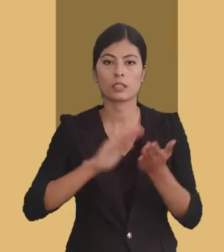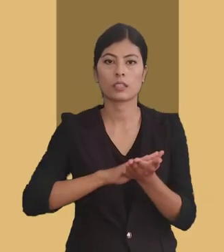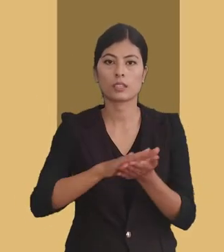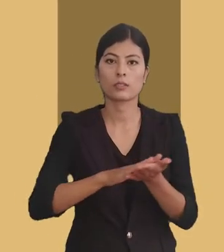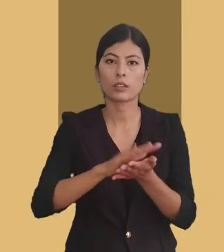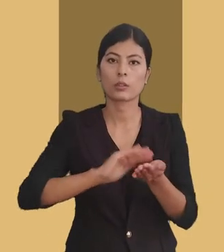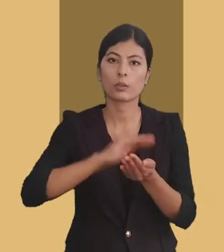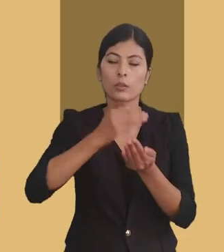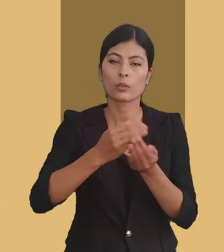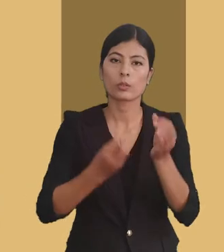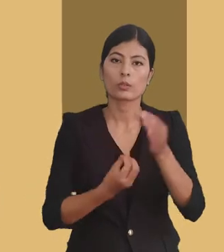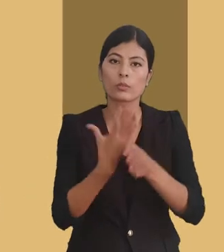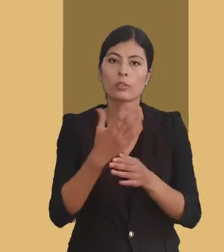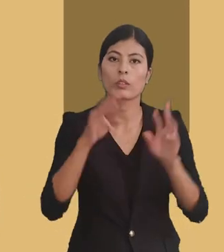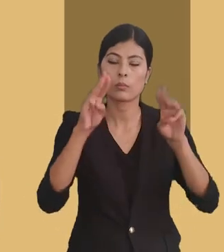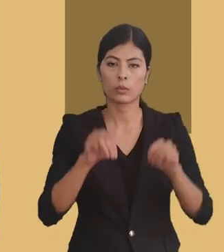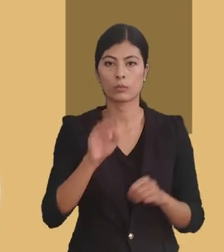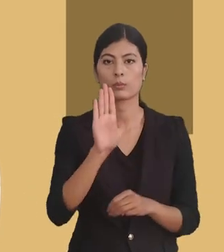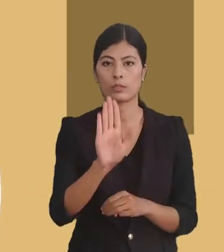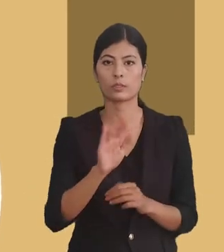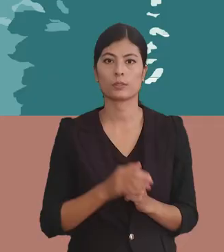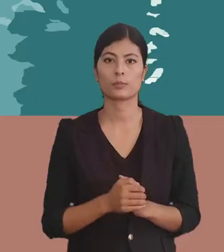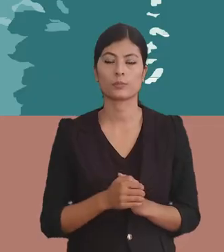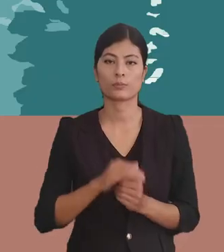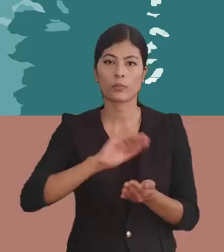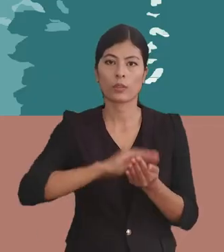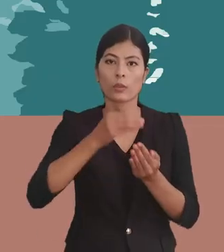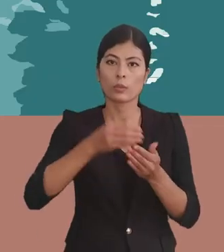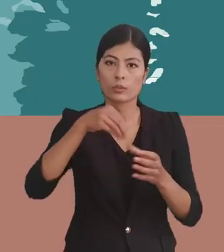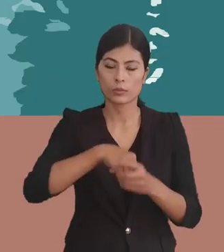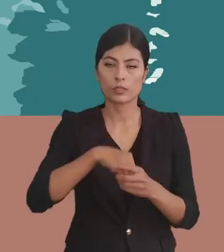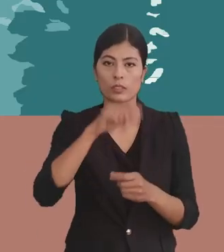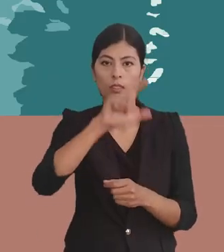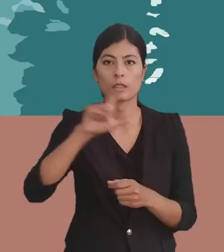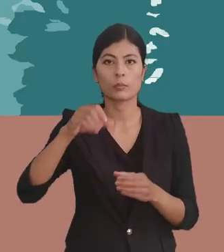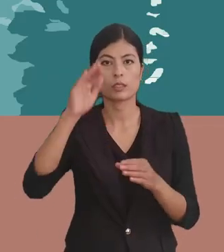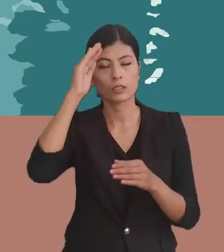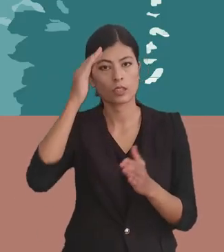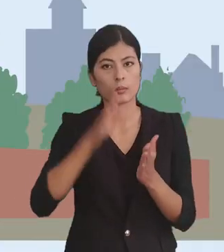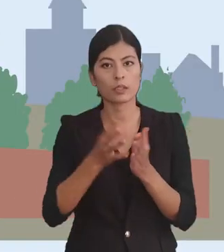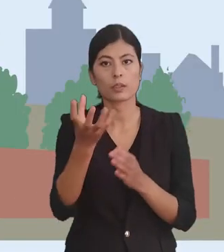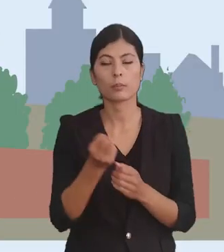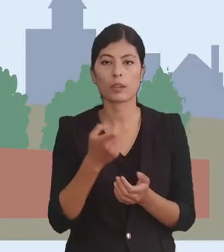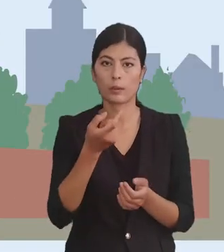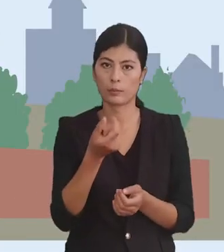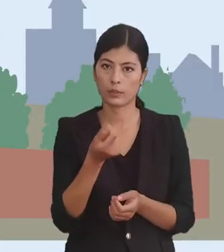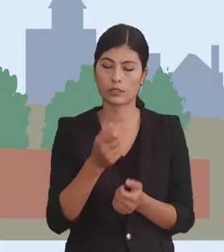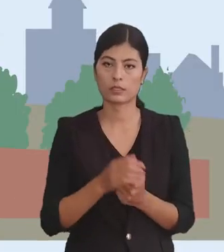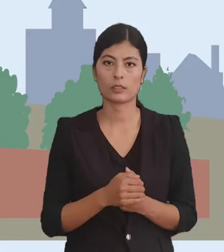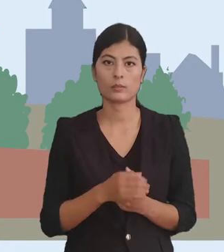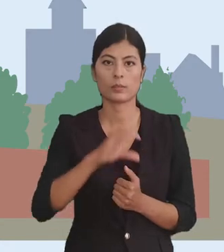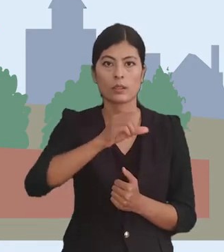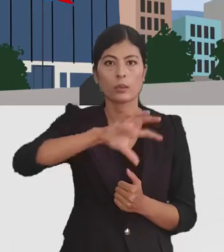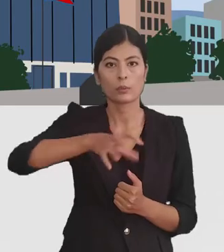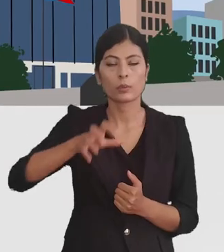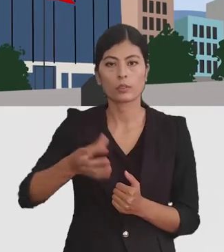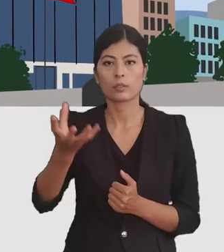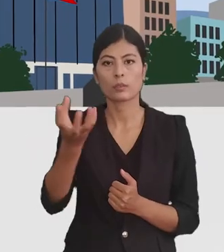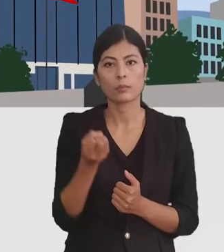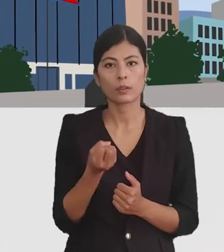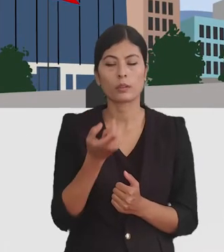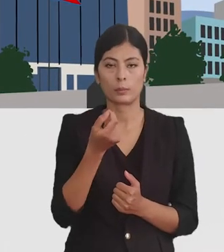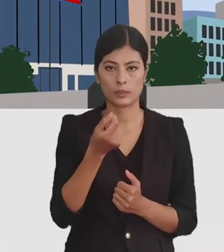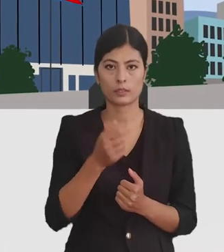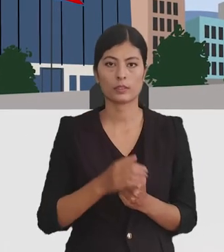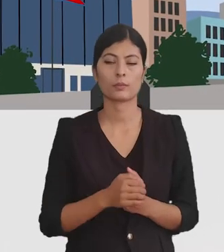गर्नु अत्यन्त महत्त्वपूर्ण छ। कोषमा नेपाल सरकारबाट प्राप्त रकम, प्रदेश सरकारबाट प्राप्त